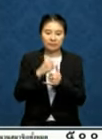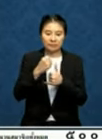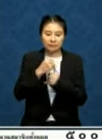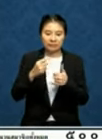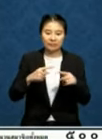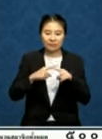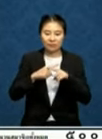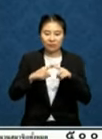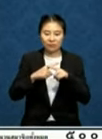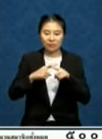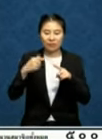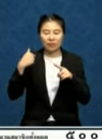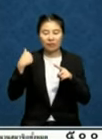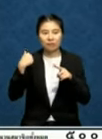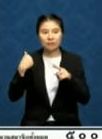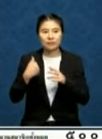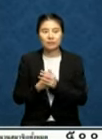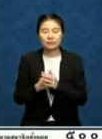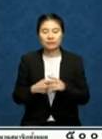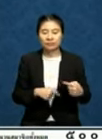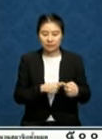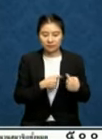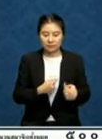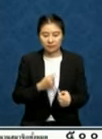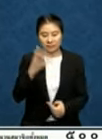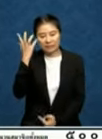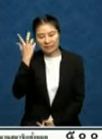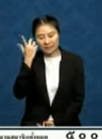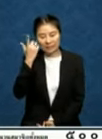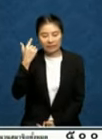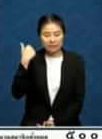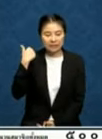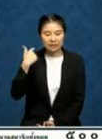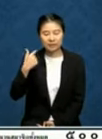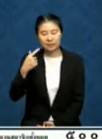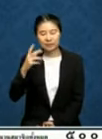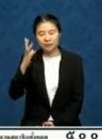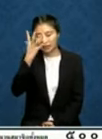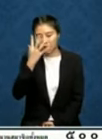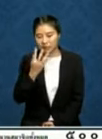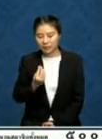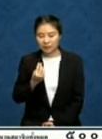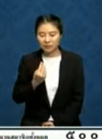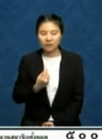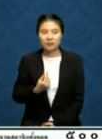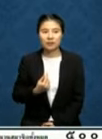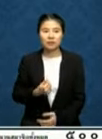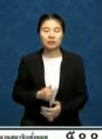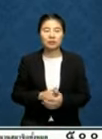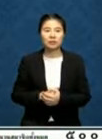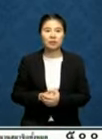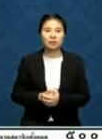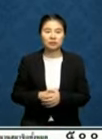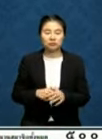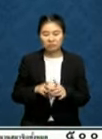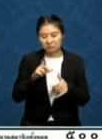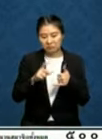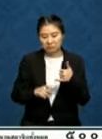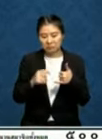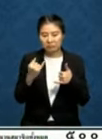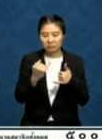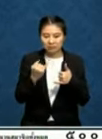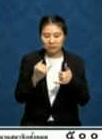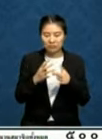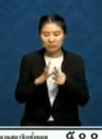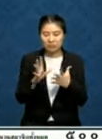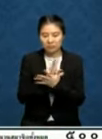จ็บนะคะ2ผลกระทบทางจิตใจเครียดวิตกกังวลซึมเศร้าเก็บกดนะคะพฤติกรรมก้าวร้าวต่อต้